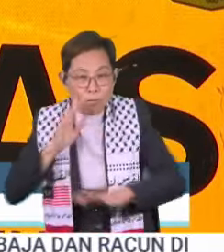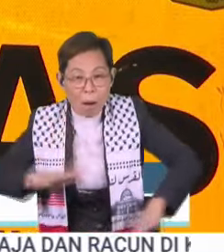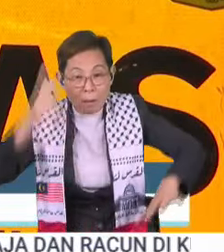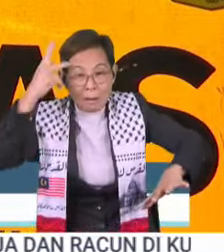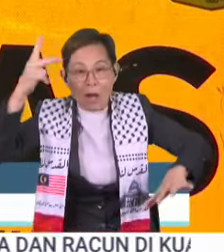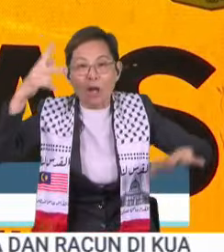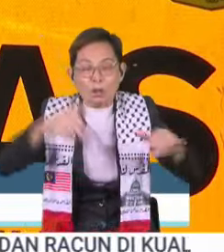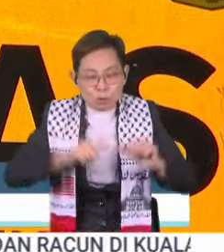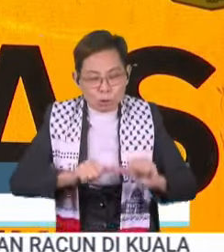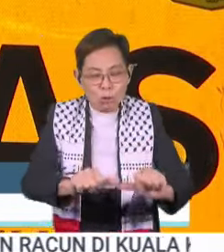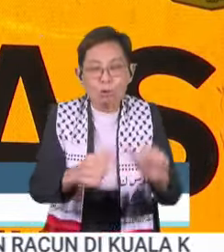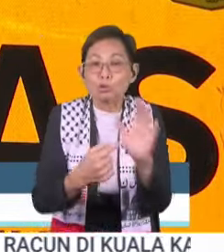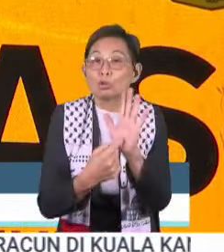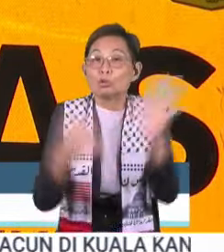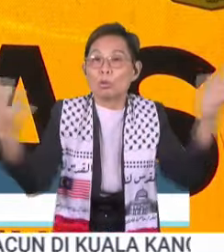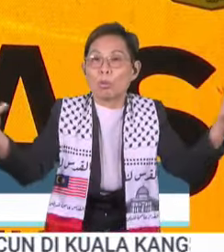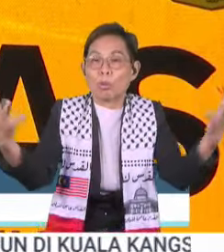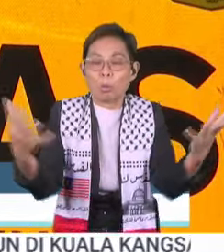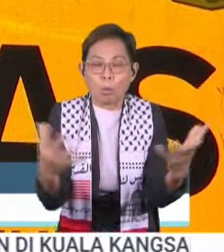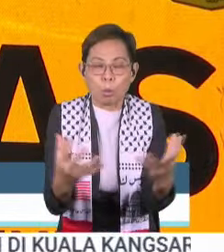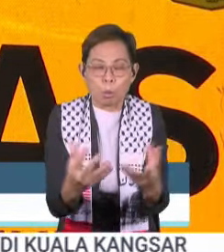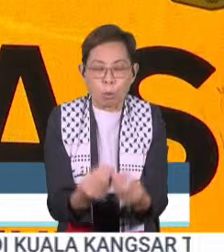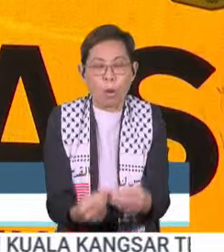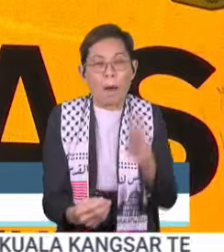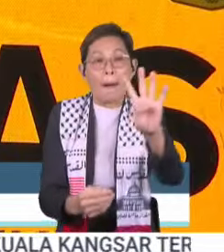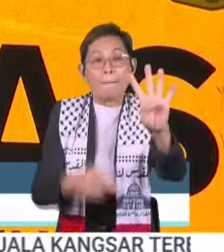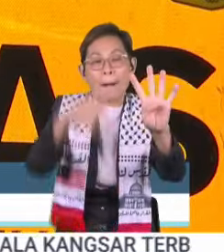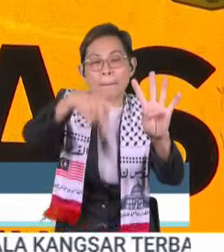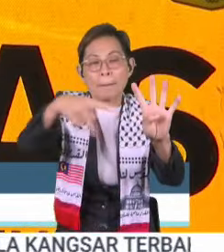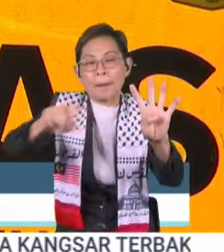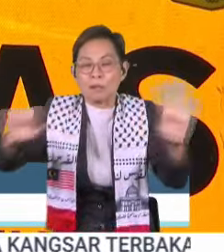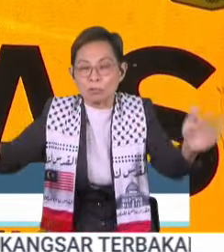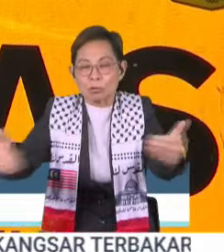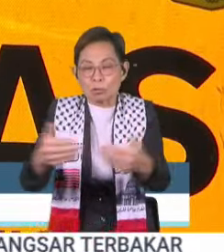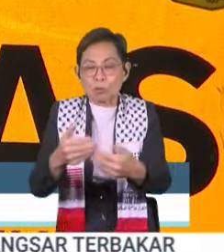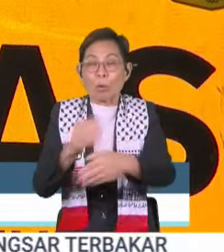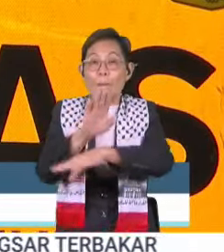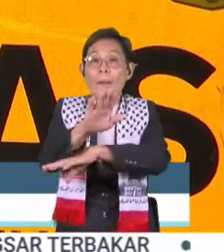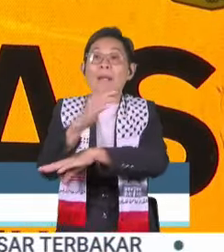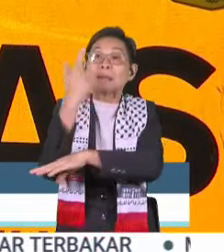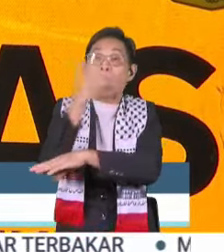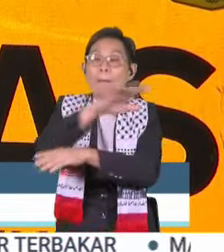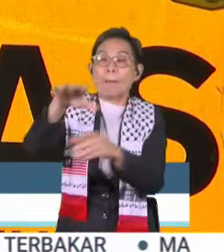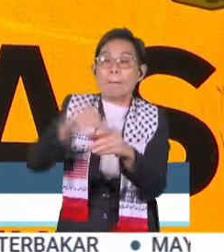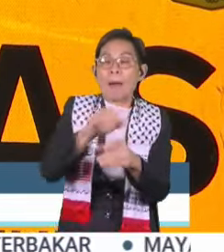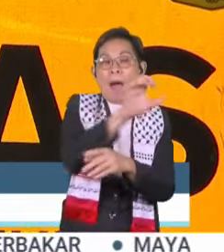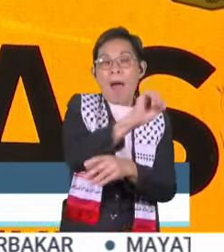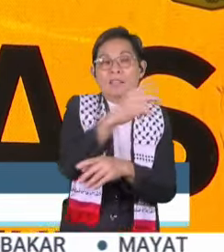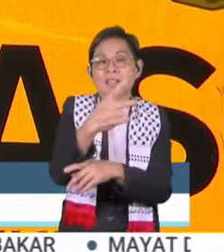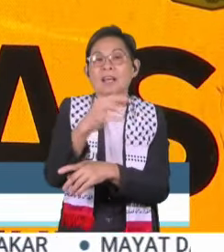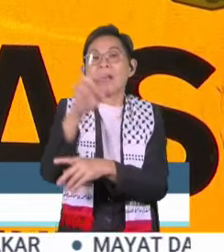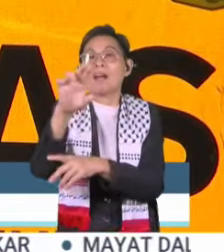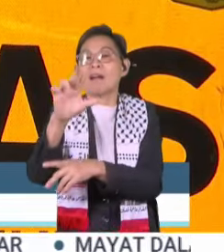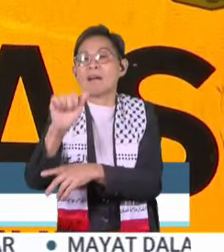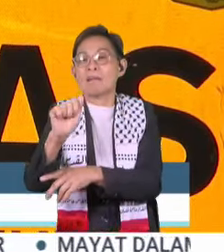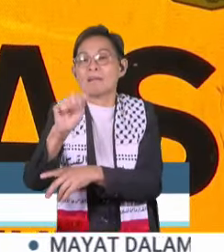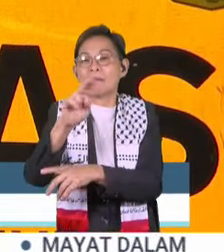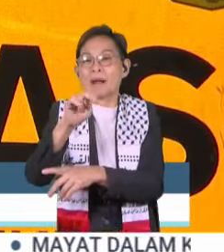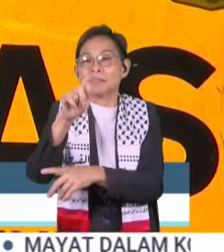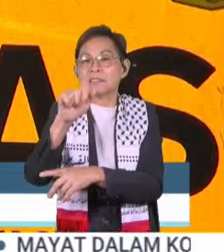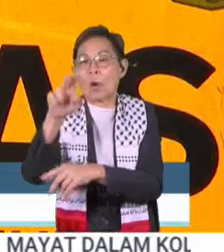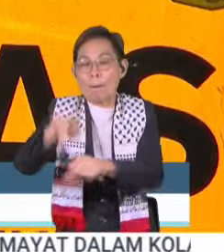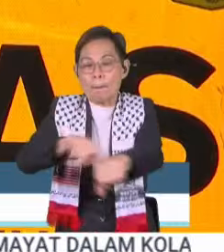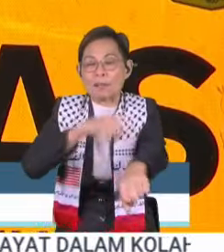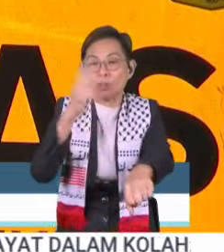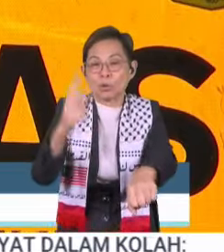di Kelantan ini terus menunjukkan penurunan dengan 4 PPS telah ditutup petang tadi, membabitkan SK Seri Rantau Panjang 2,